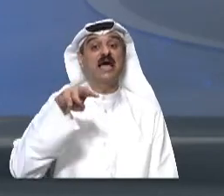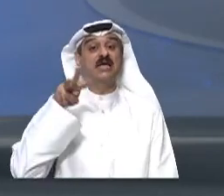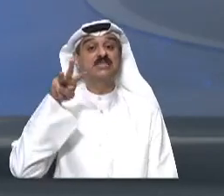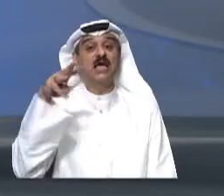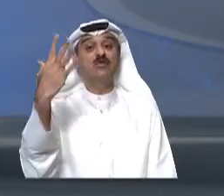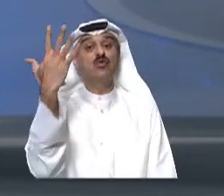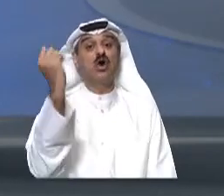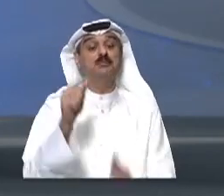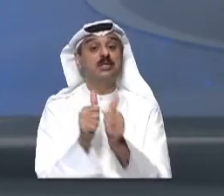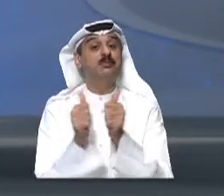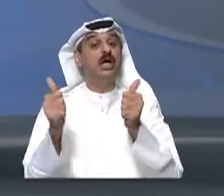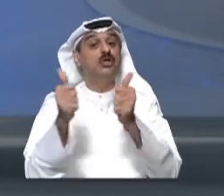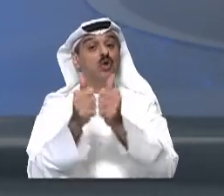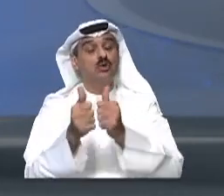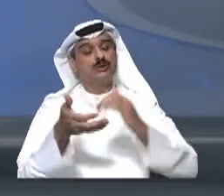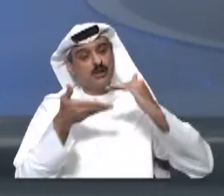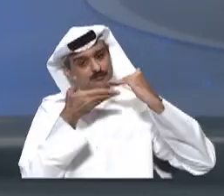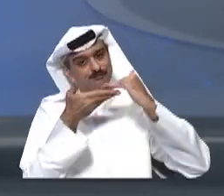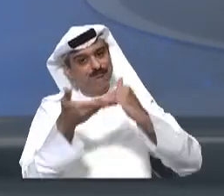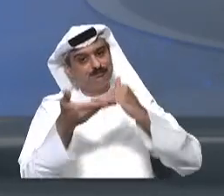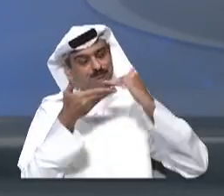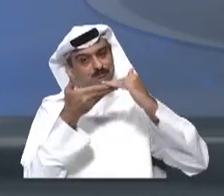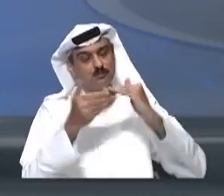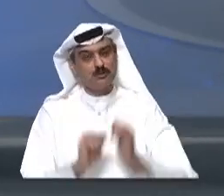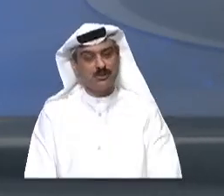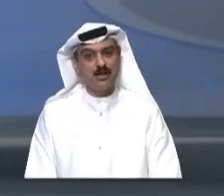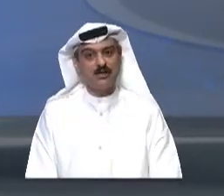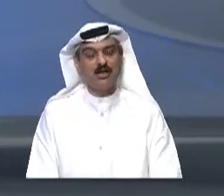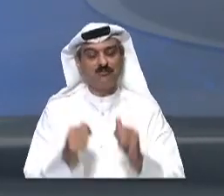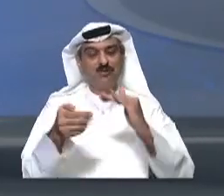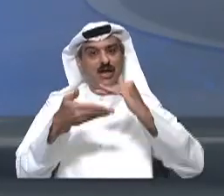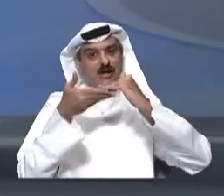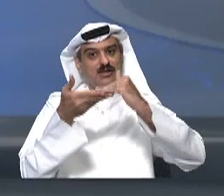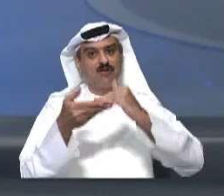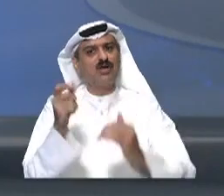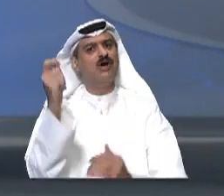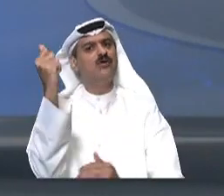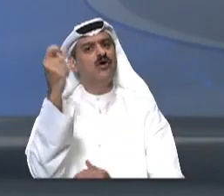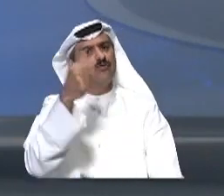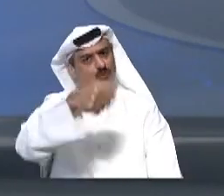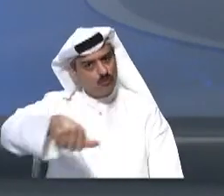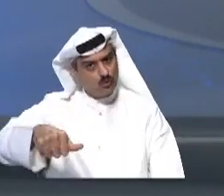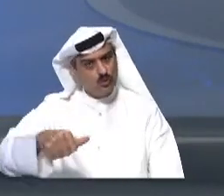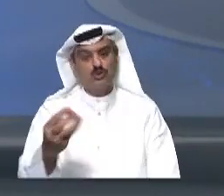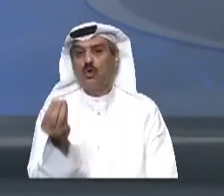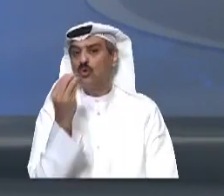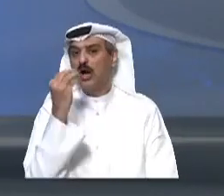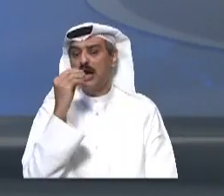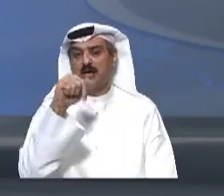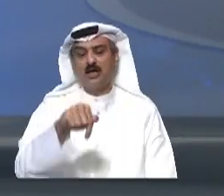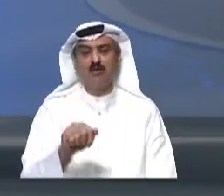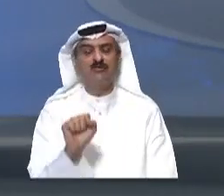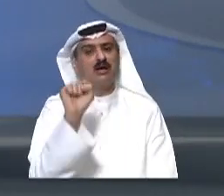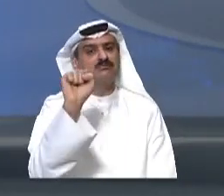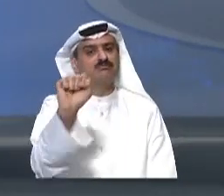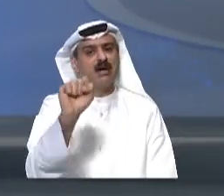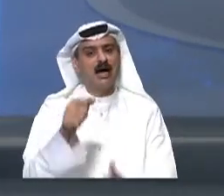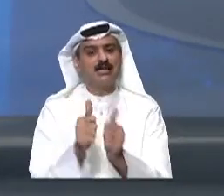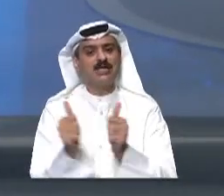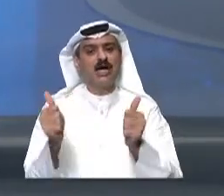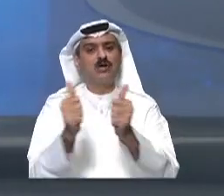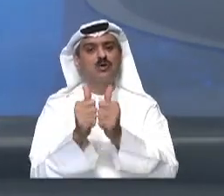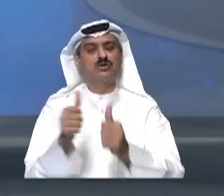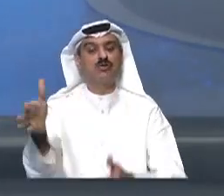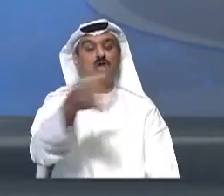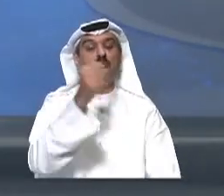13,500 أسرة متعففة من خلال تقديم المساعدات المالية والغذائية والعينية لهذه الأسر في كافة